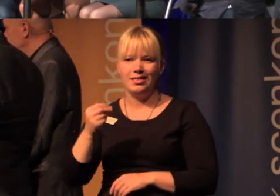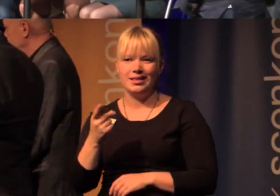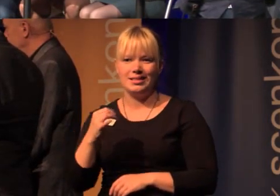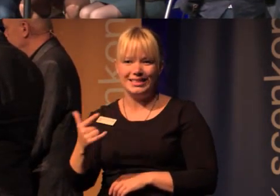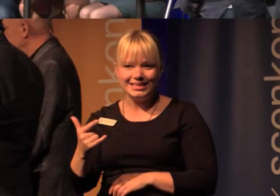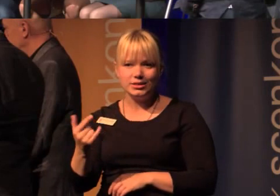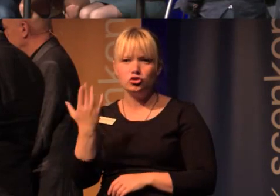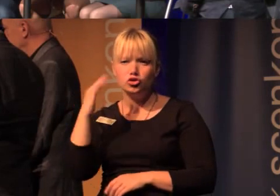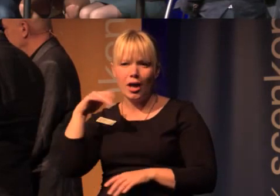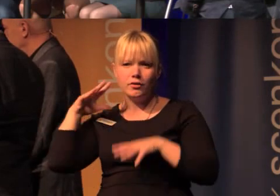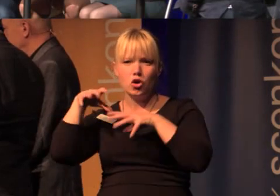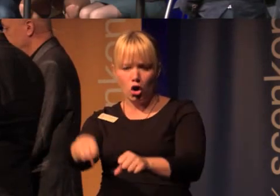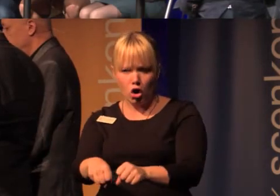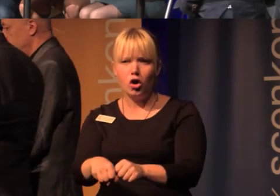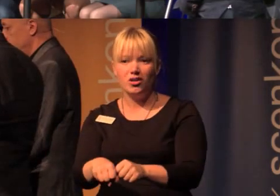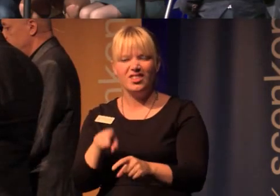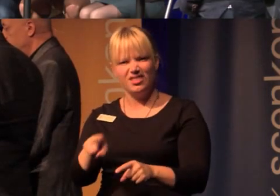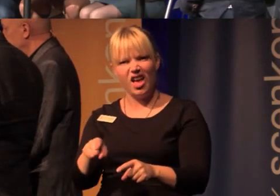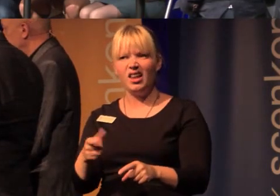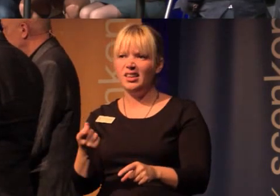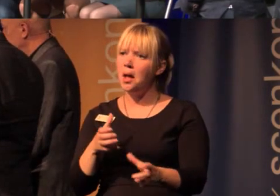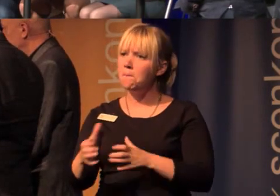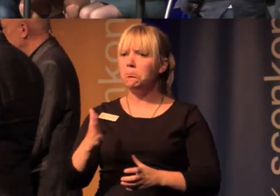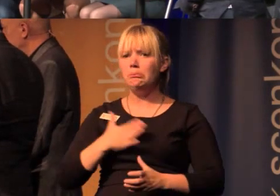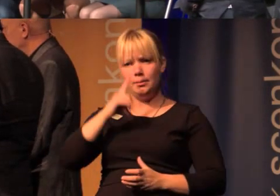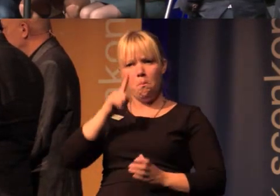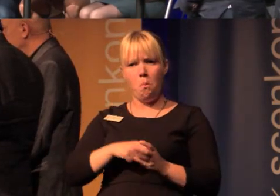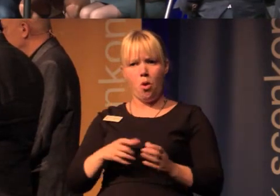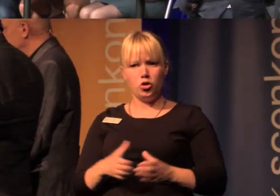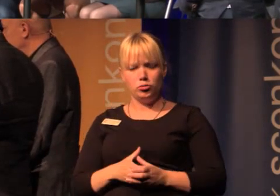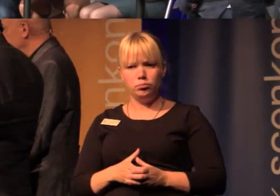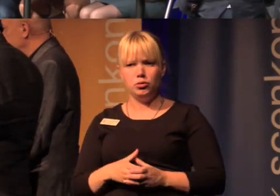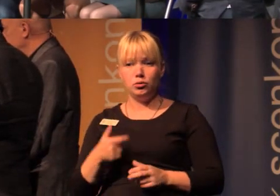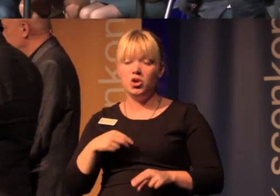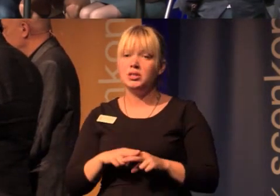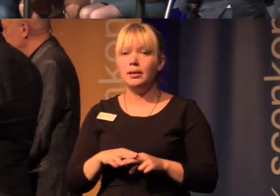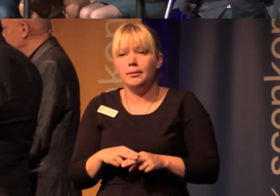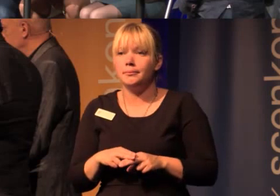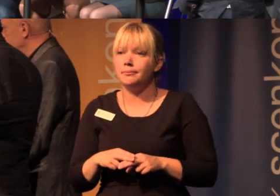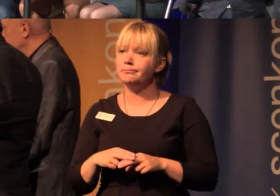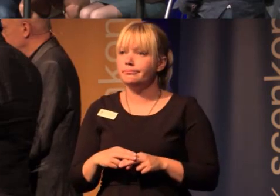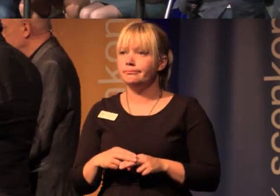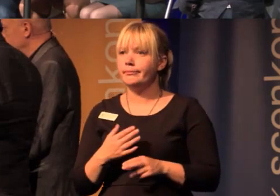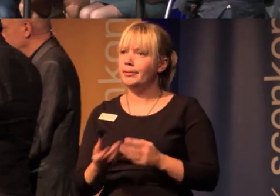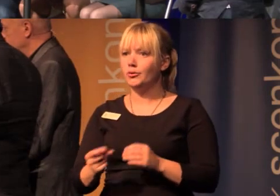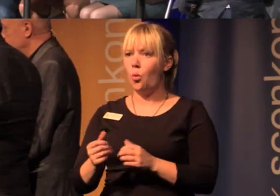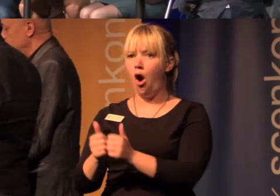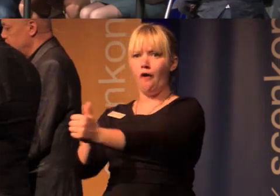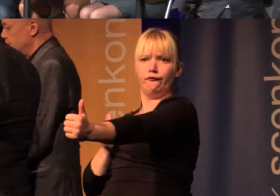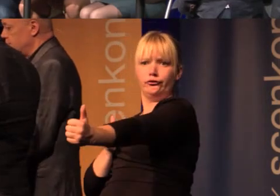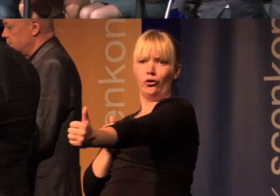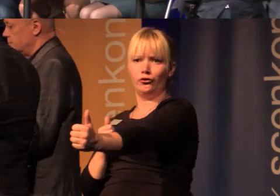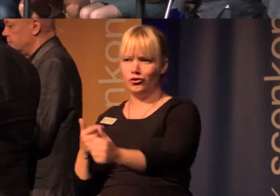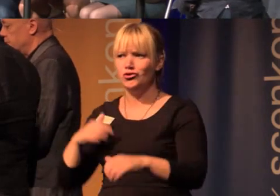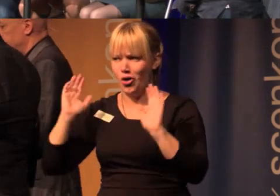som kanske appellerar mer till min målgrupp och som gör att man känner att det är ett mindre steg att ta att faktiskt gå på teater. Annars har jag också bara varit på Dramaten